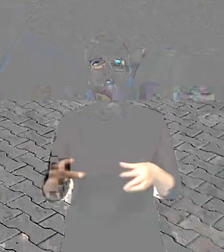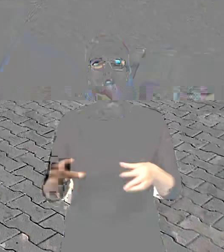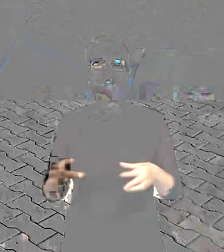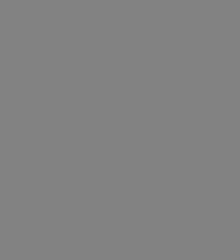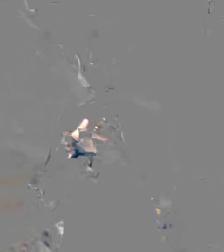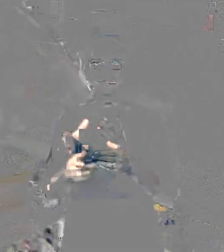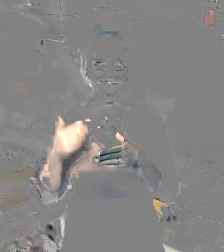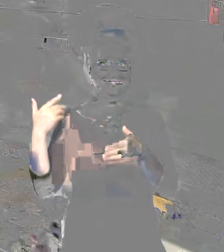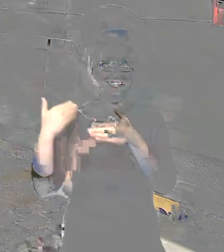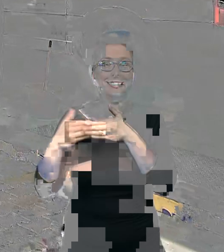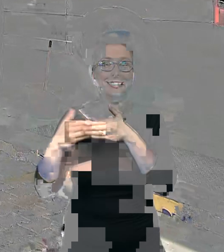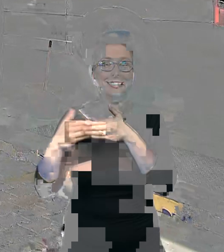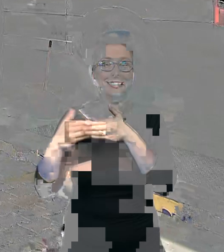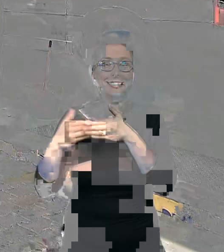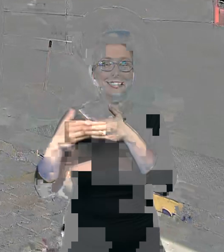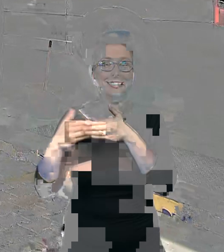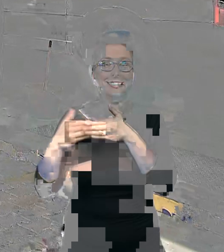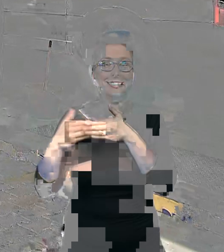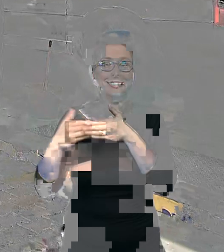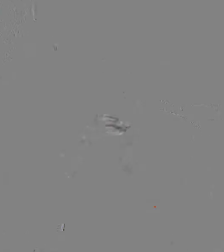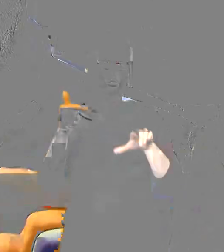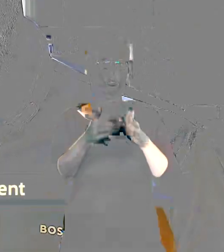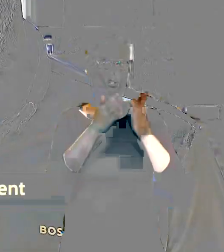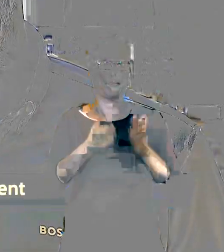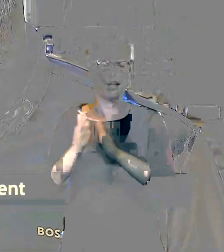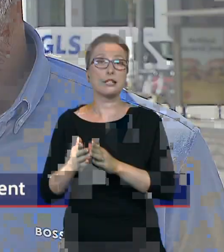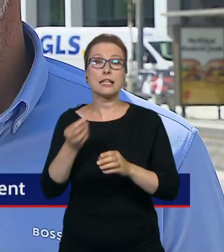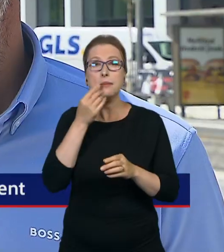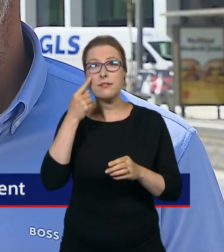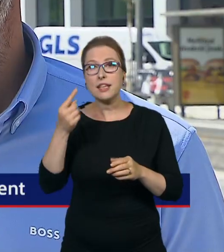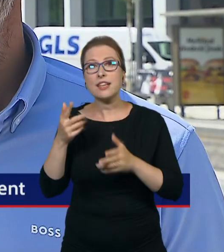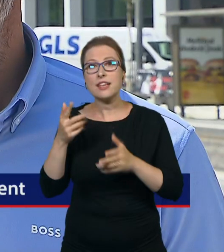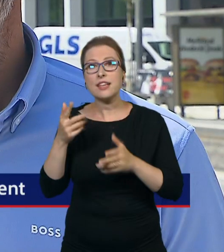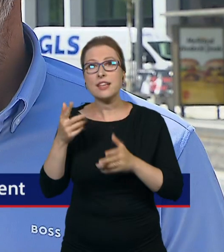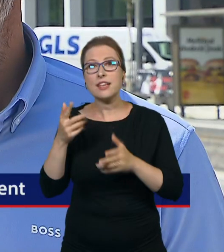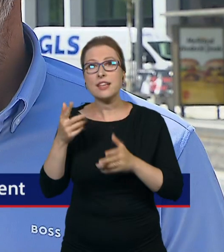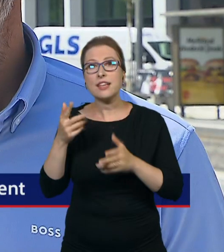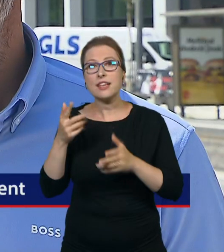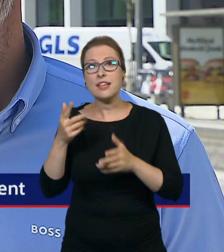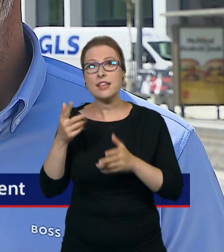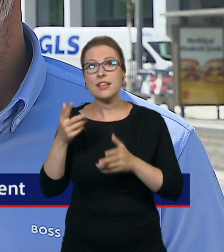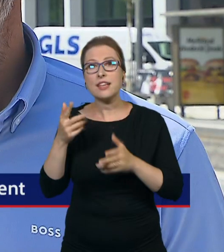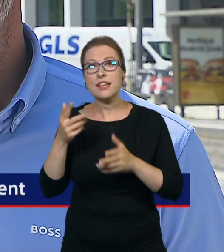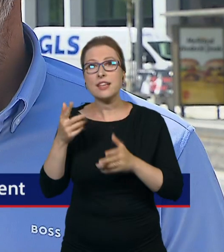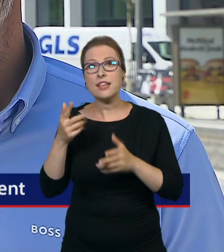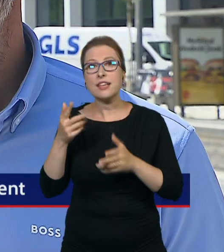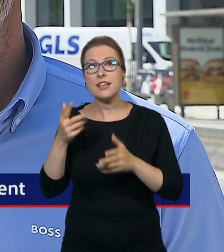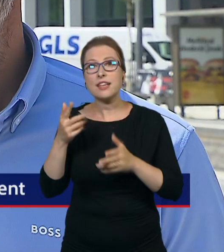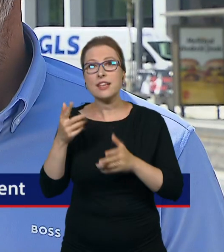...to jsou jen... ...kde podíváme na velkou obchodní cenu...